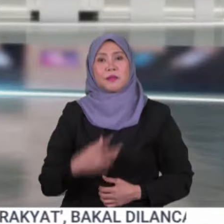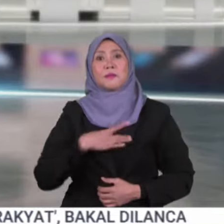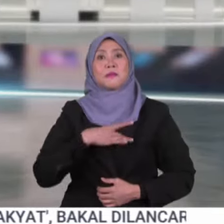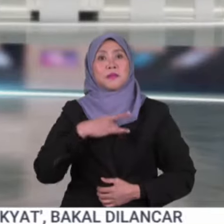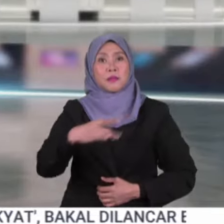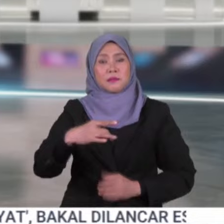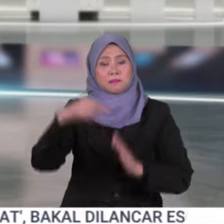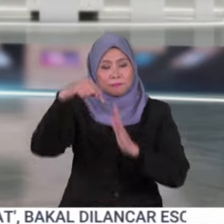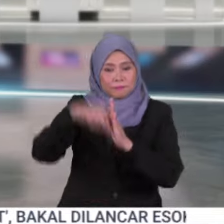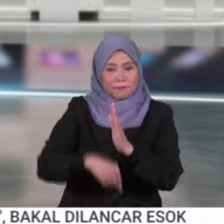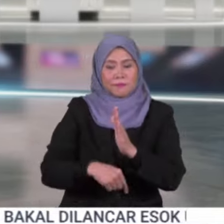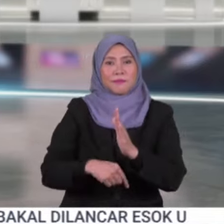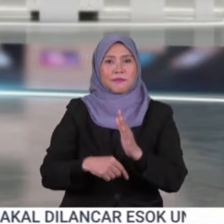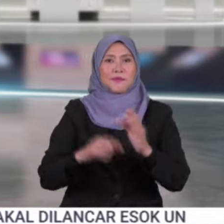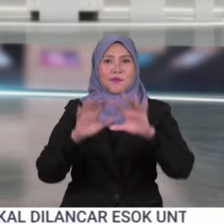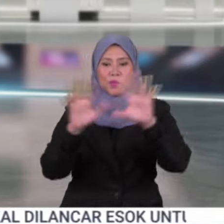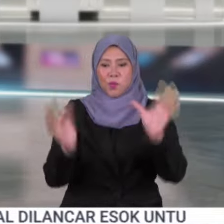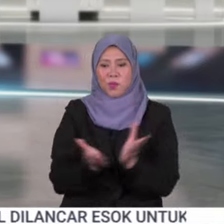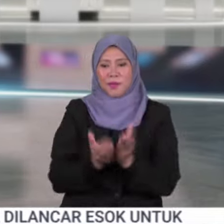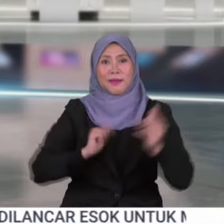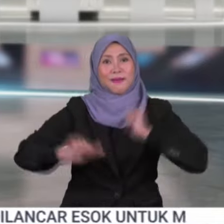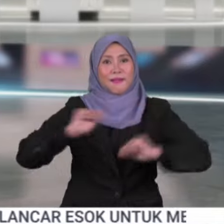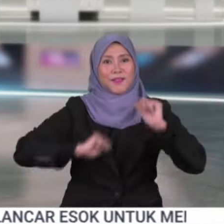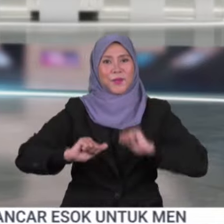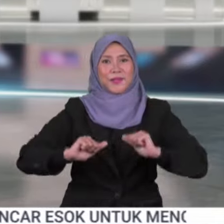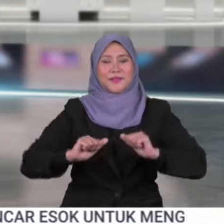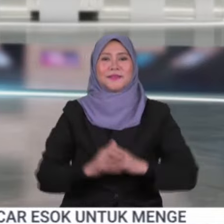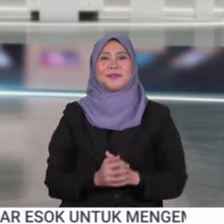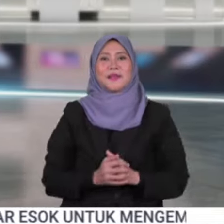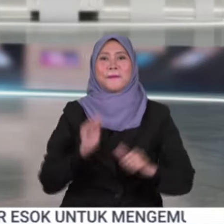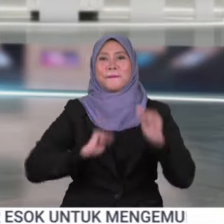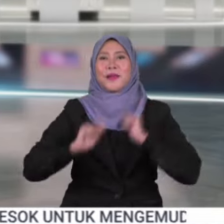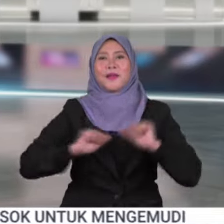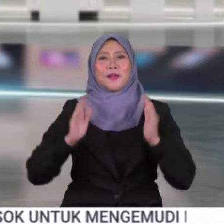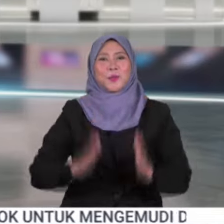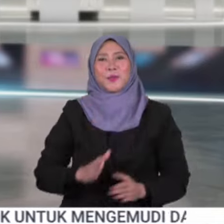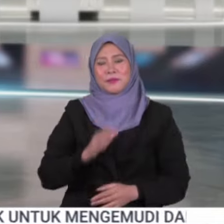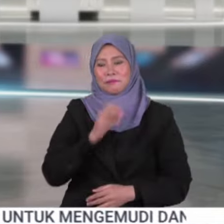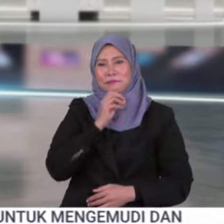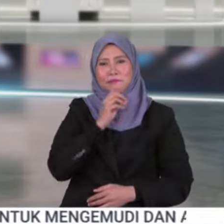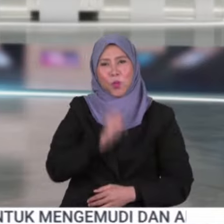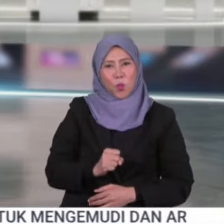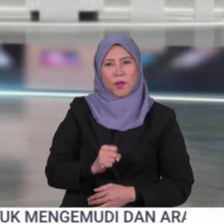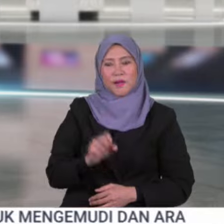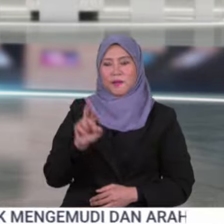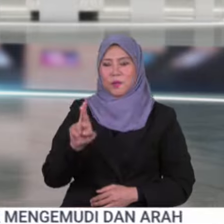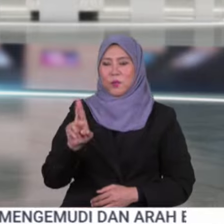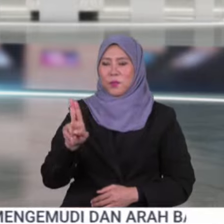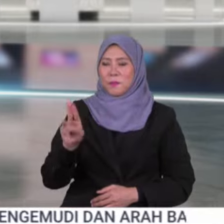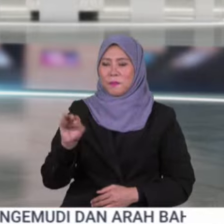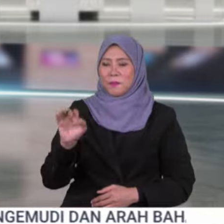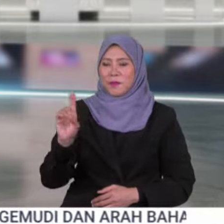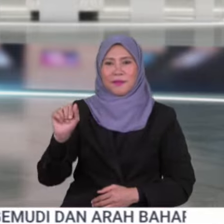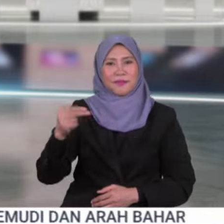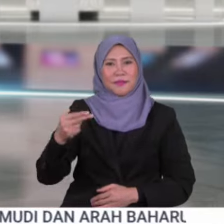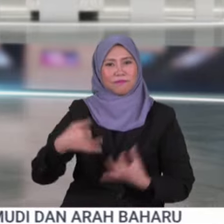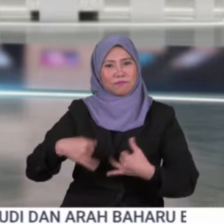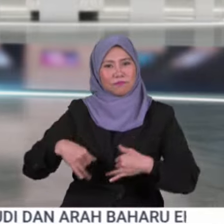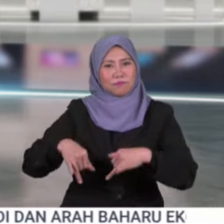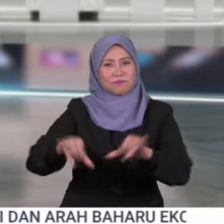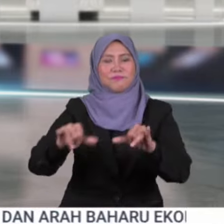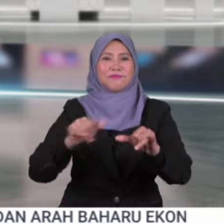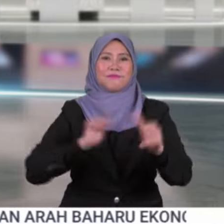Minat yang mendalam terhadap dunia lakonan membuatkan pelakon veteran Rumina Sidek ingin terus berada dalam